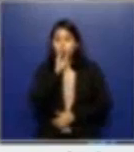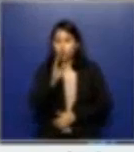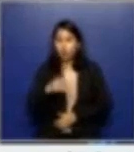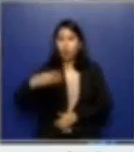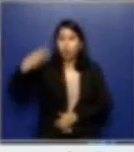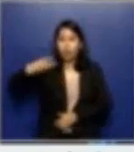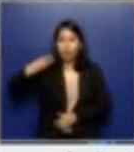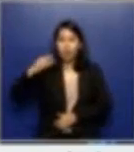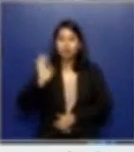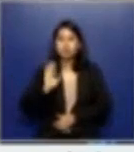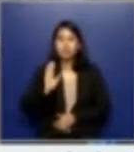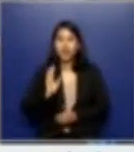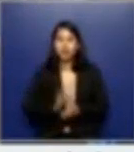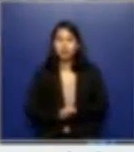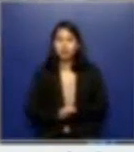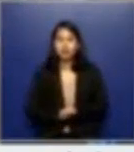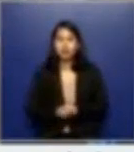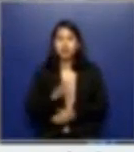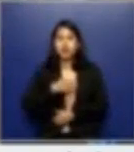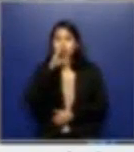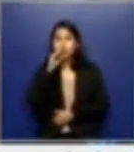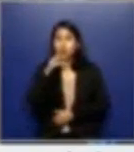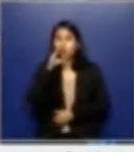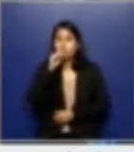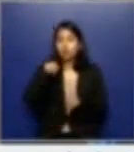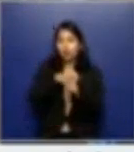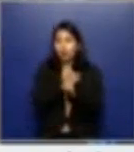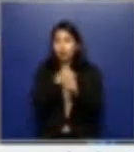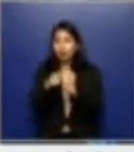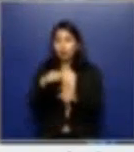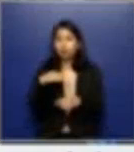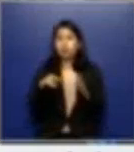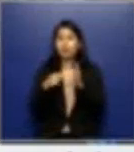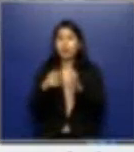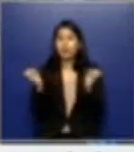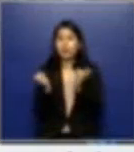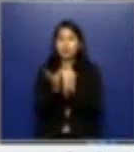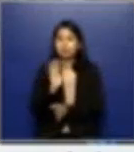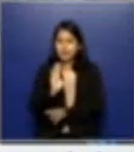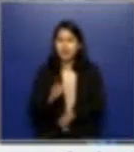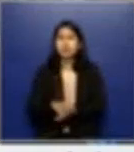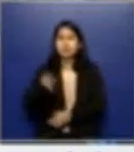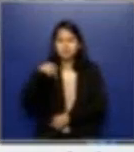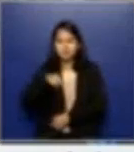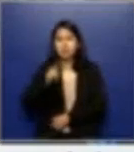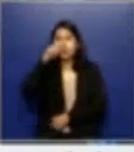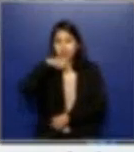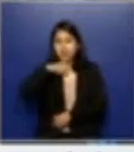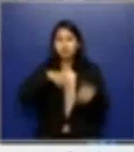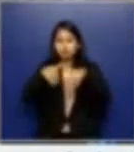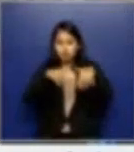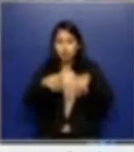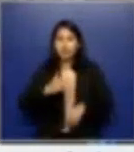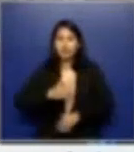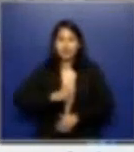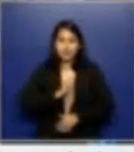าด่าเลยนะถ้าอ้อมคล้อมบ้างด้วยให้เกียรติท่านก็จะว่าเหน็บแนมนะ แต่มันจำเป็นมันบนผลประโยชน์ของประชาชนแต่จะพยายาม